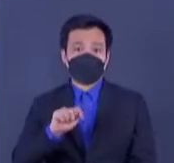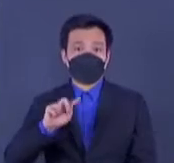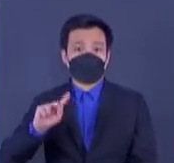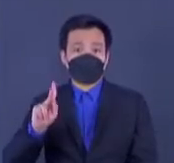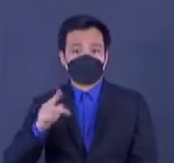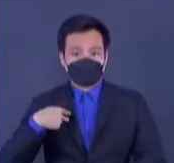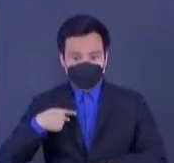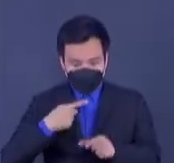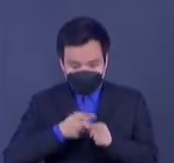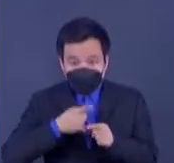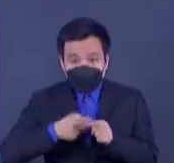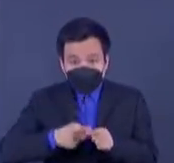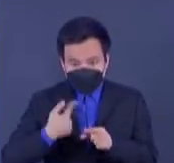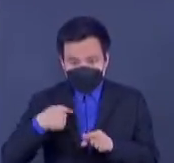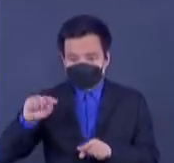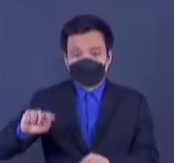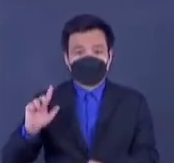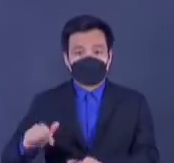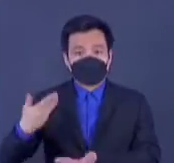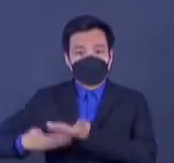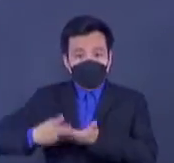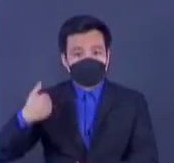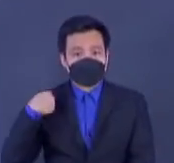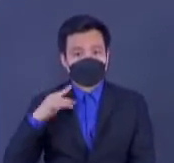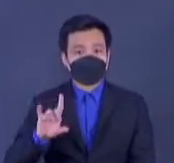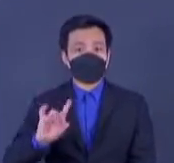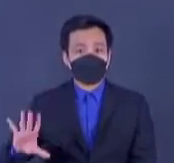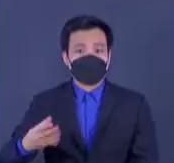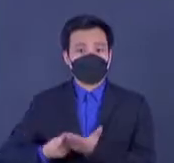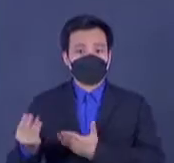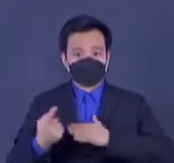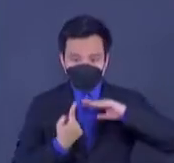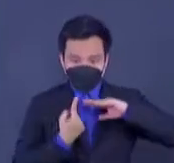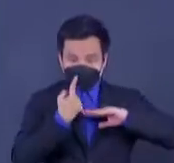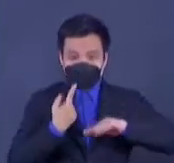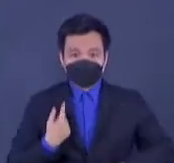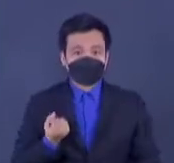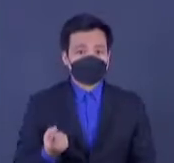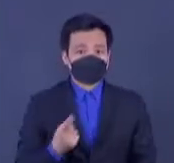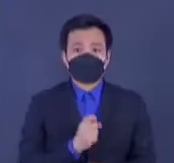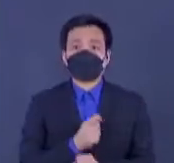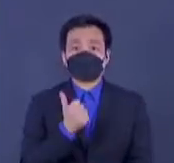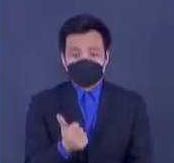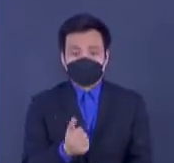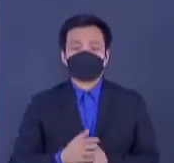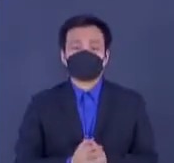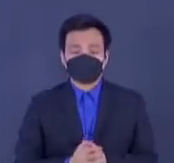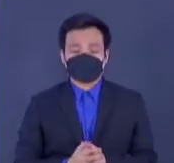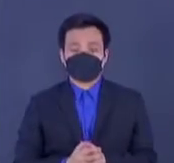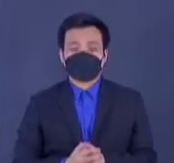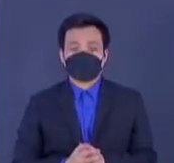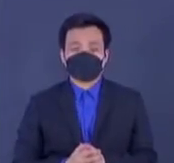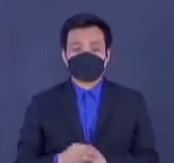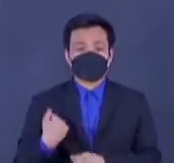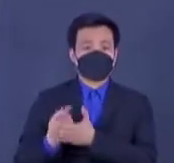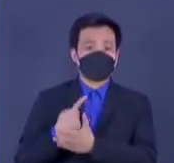จำหน่ายนะครับเจ้าหน้าที่เขามีจำหน่ายชุดละ100บาทโดยเจ้าหน้าที่สาธารณสุขรพสตนะครับโรงพยาบาลส่งเสริมสุขภาพต